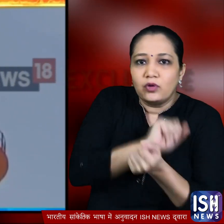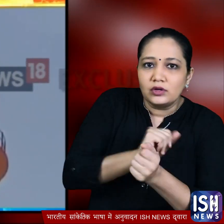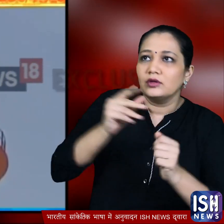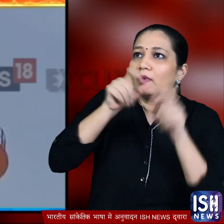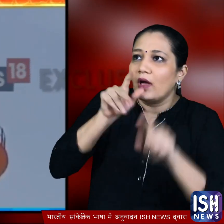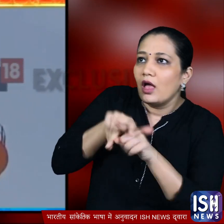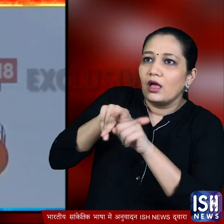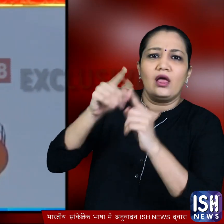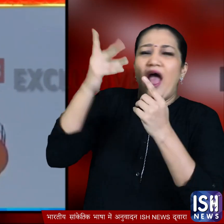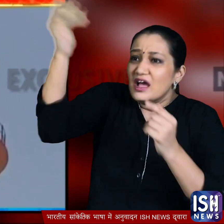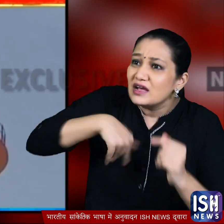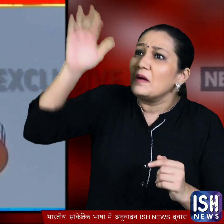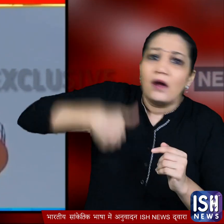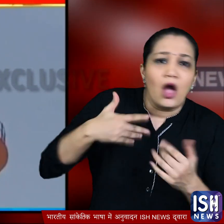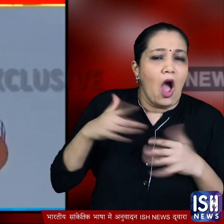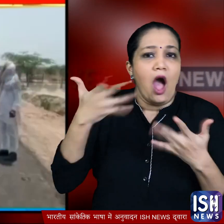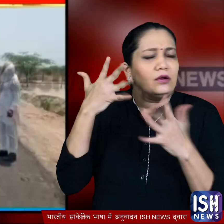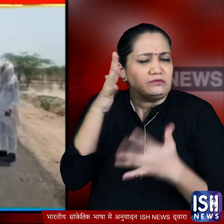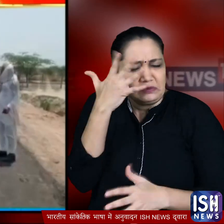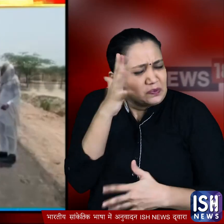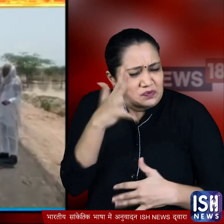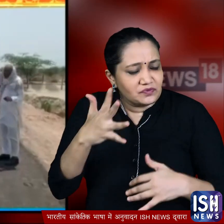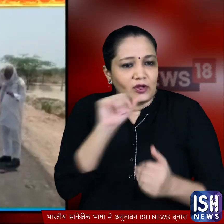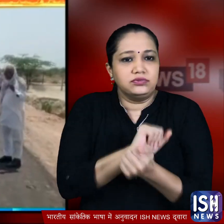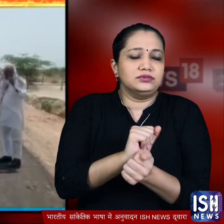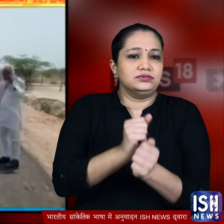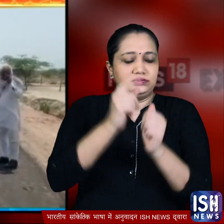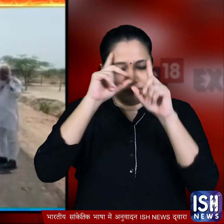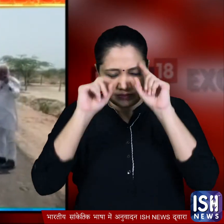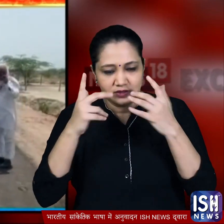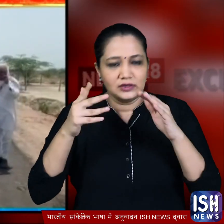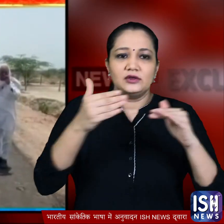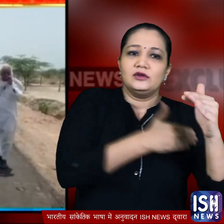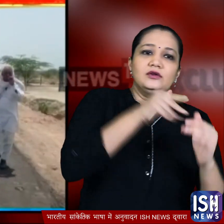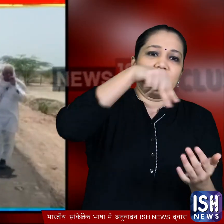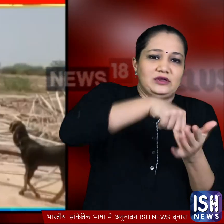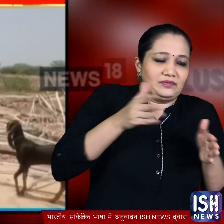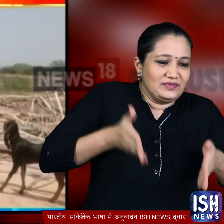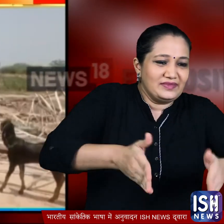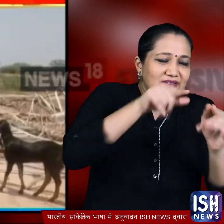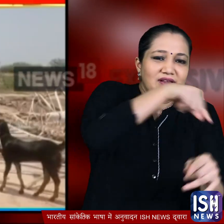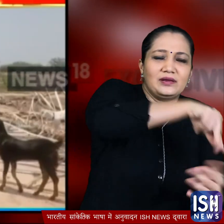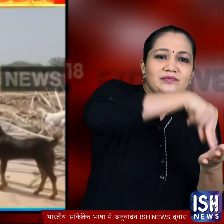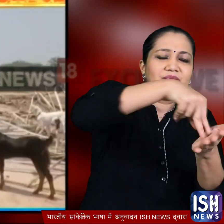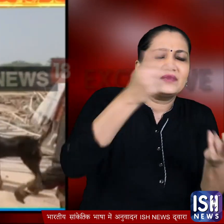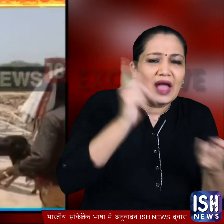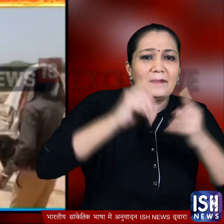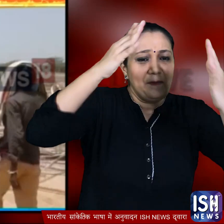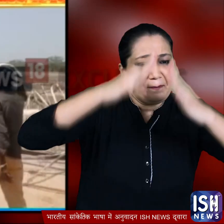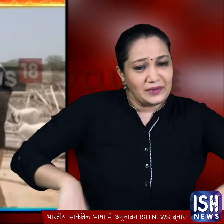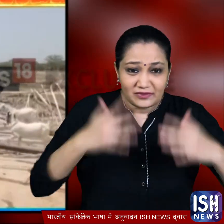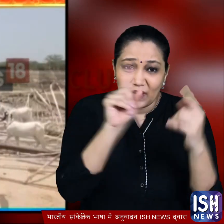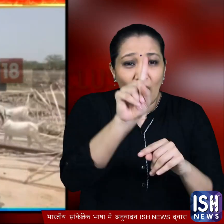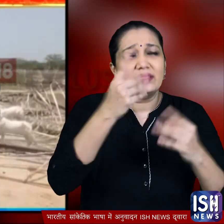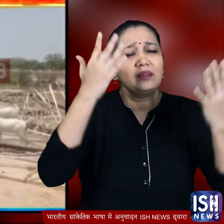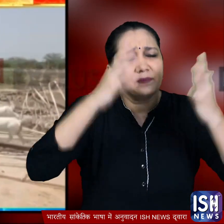गए। लाख कहने के बाद भी महिलाएं नीचे नहीं उतरी। थक हार कर पुलिस वाले सड़क किनारे शांति से खड़े हो गए। जो एक आध अवैध निर्माण गिराए भी